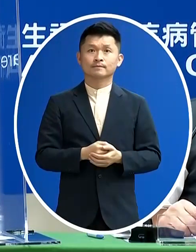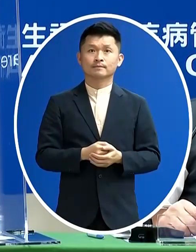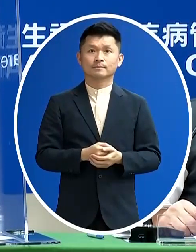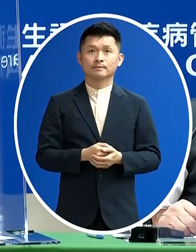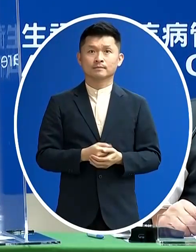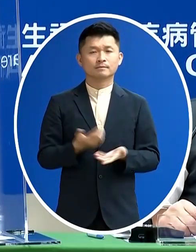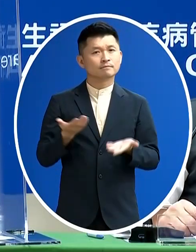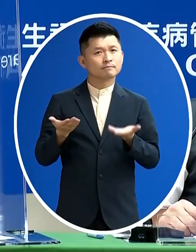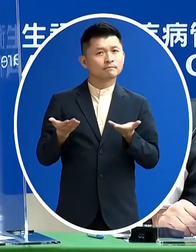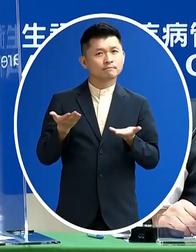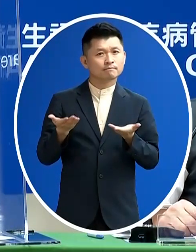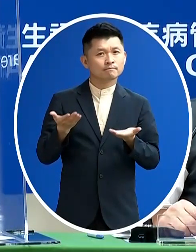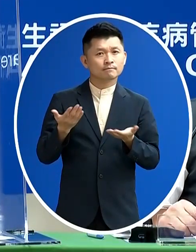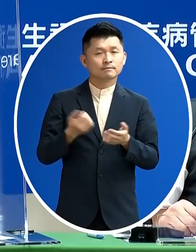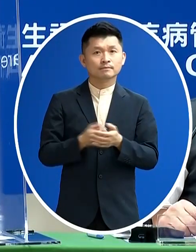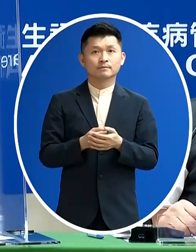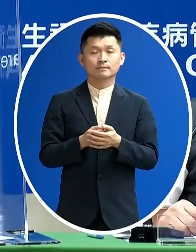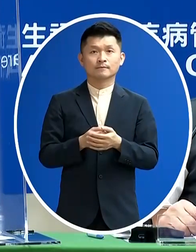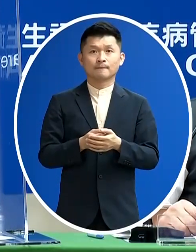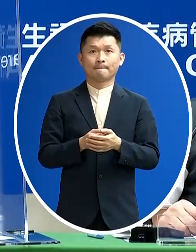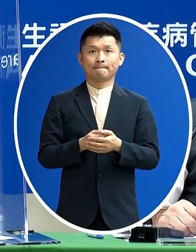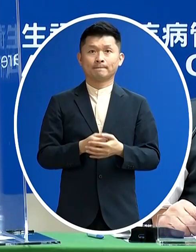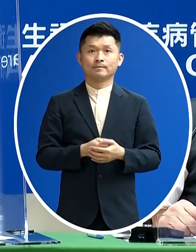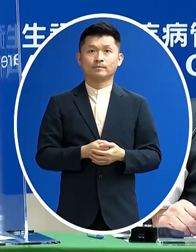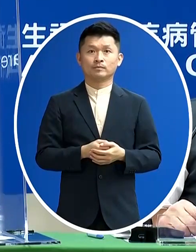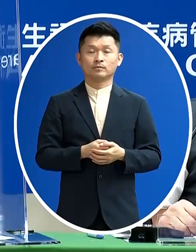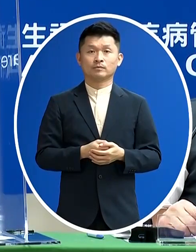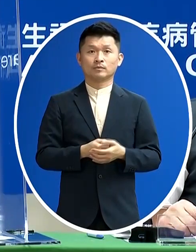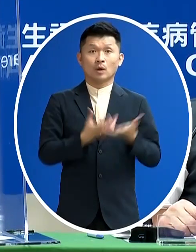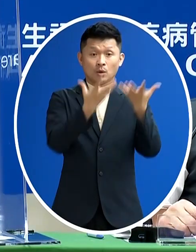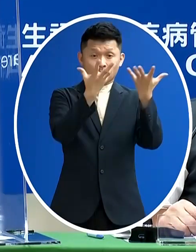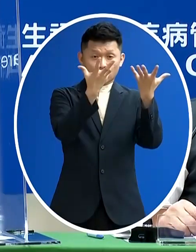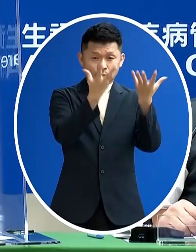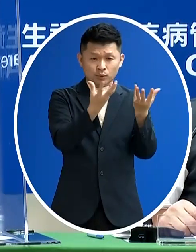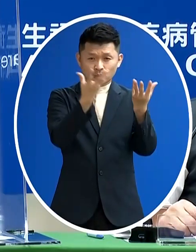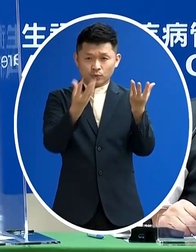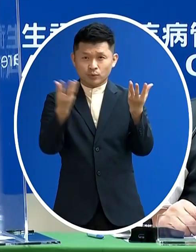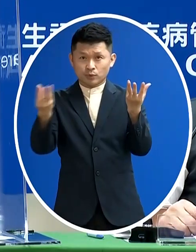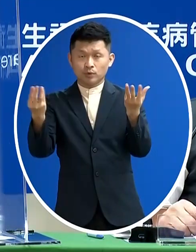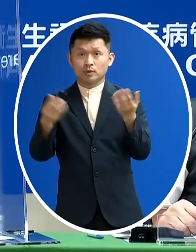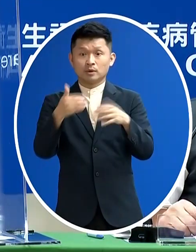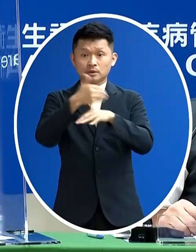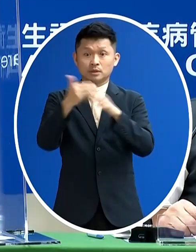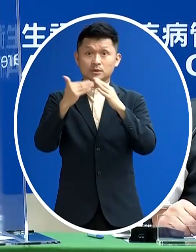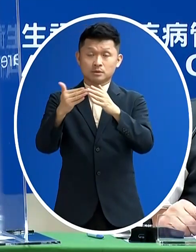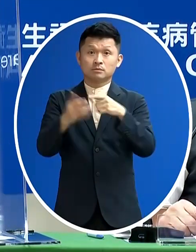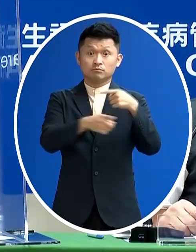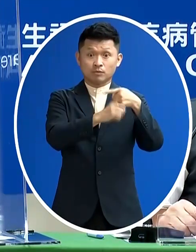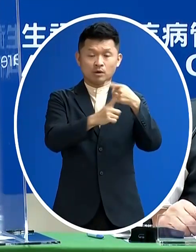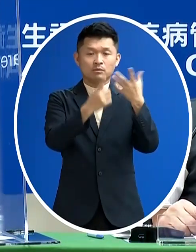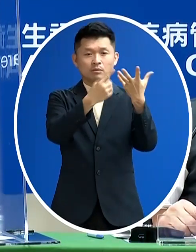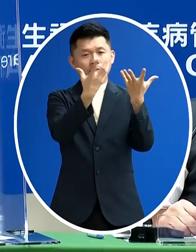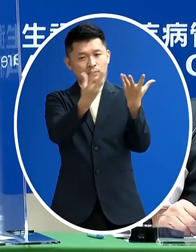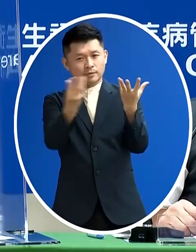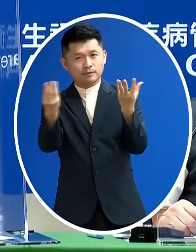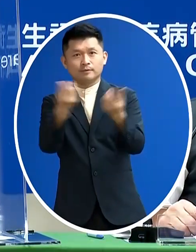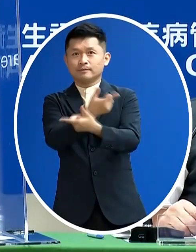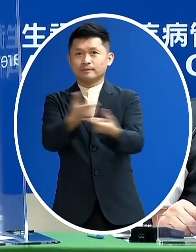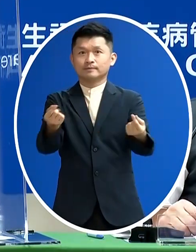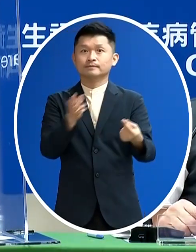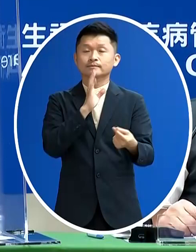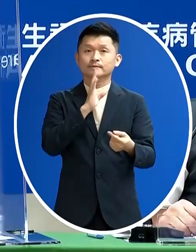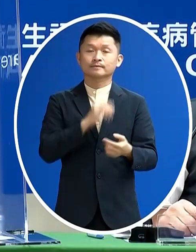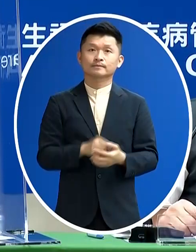几乎了哈，几乎是全部的都往下降，哈，几乎所有的县市都往下降，好，那是不